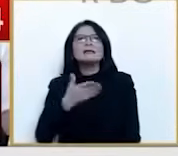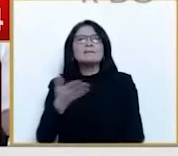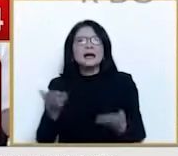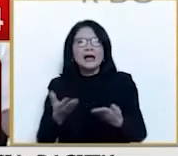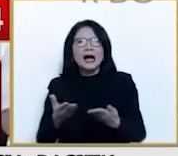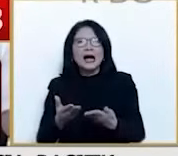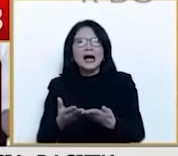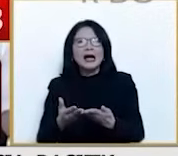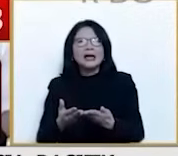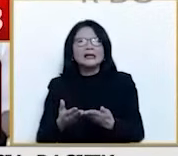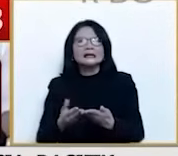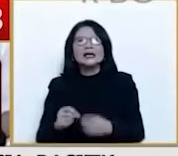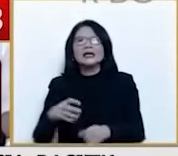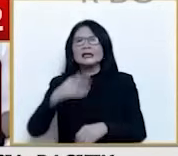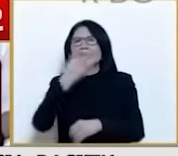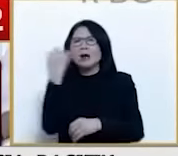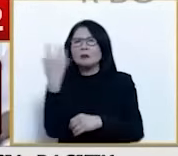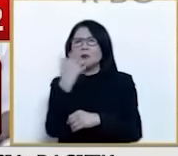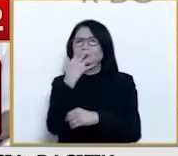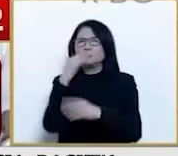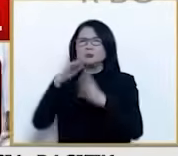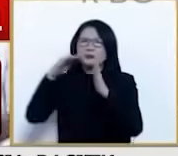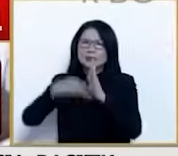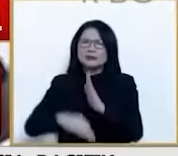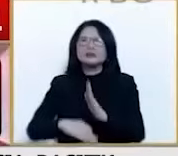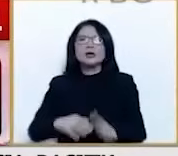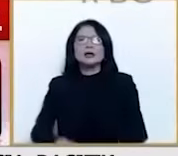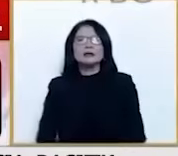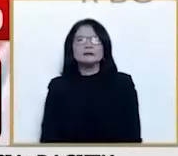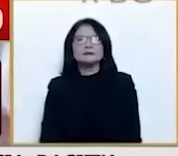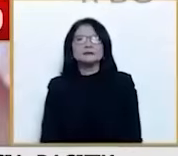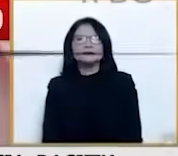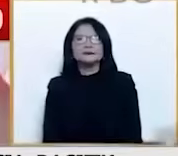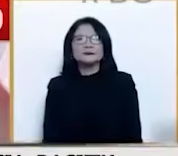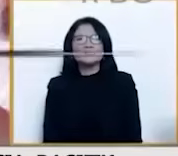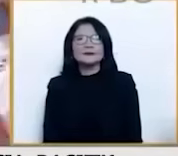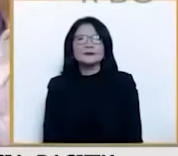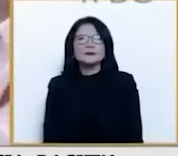mengurangi polusi di Jakarta. Terima kasih. Baik.